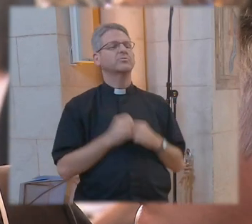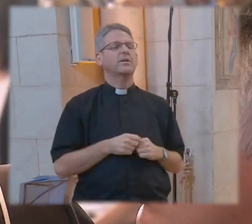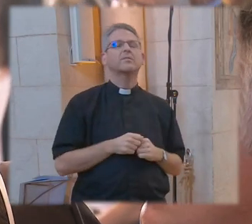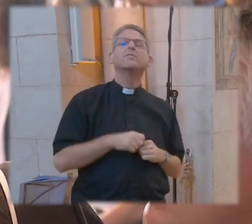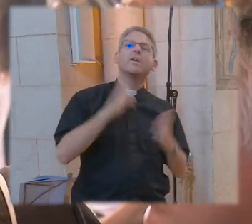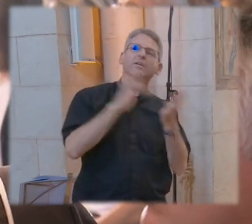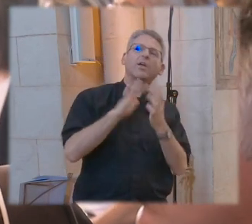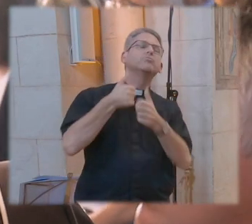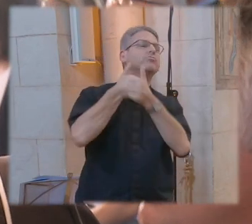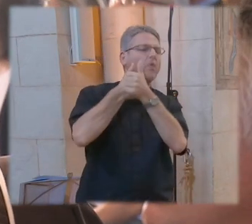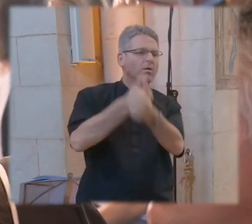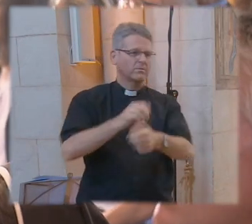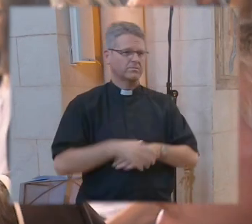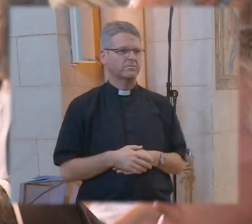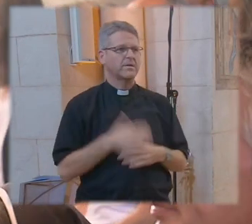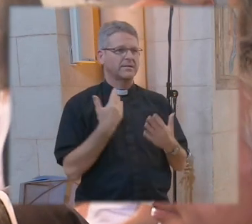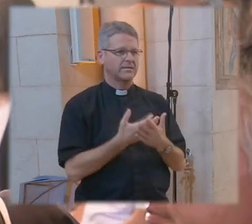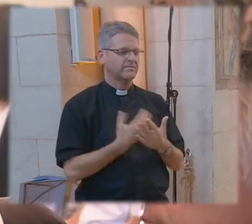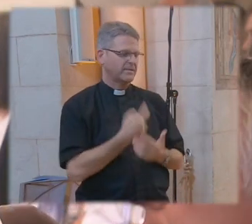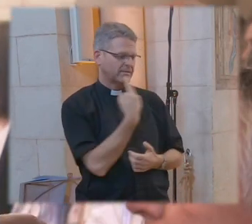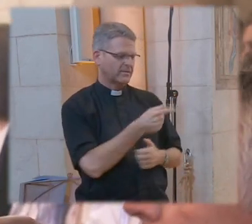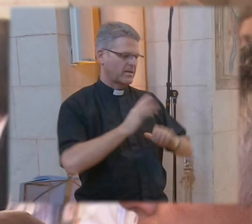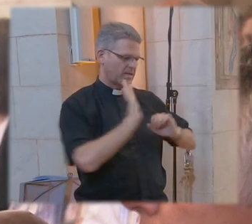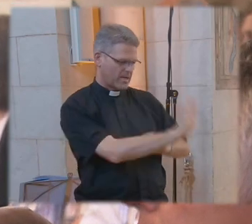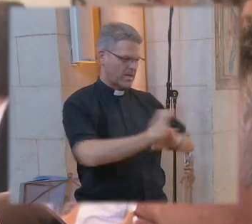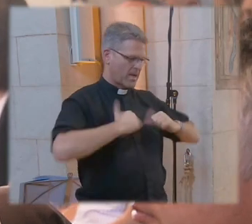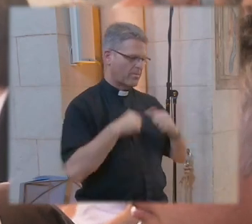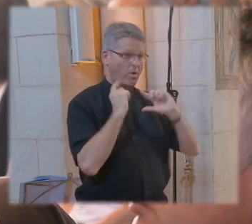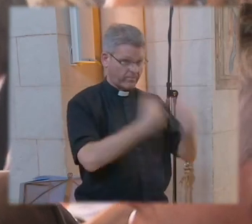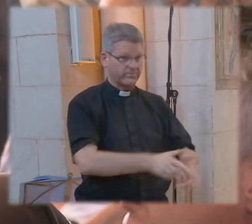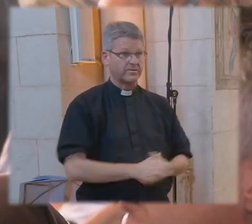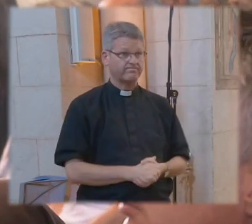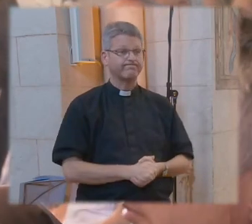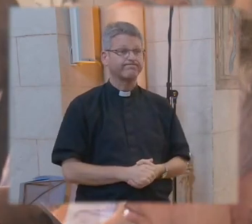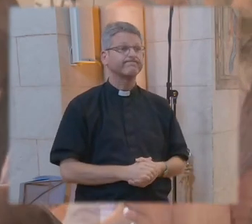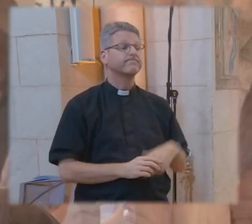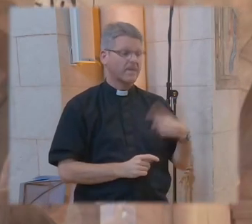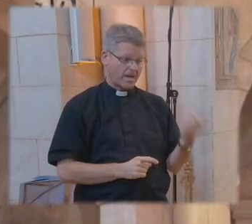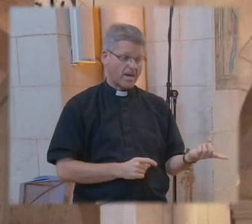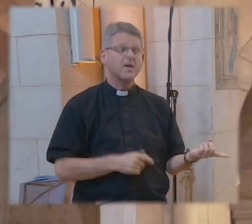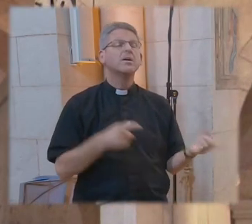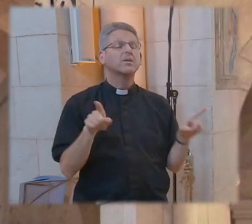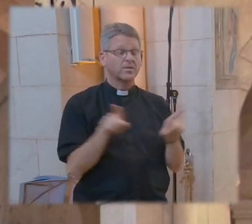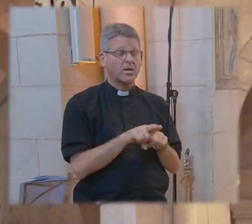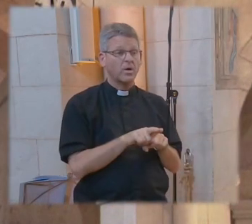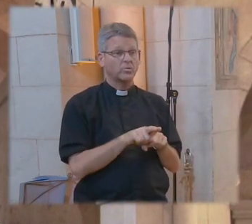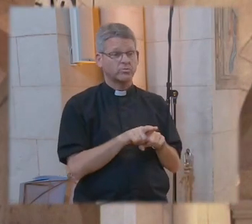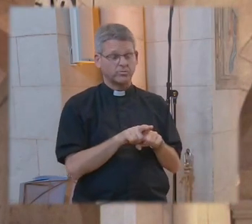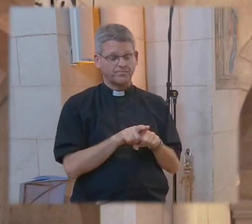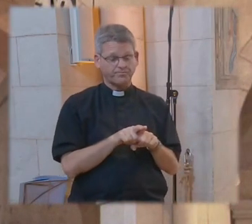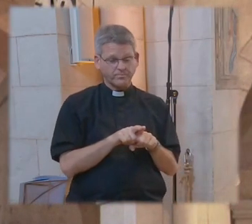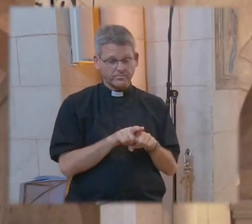Liebe zu uns Menschen getötet worden ist, so hat auch Pater Henkes das Martyrium